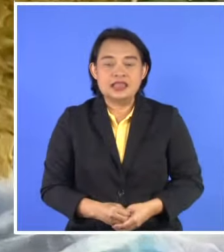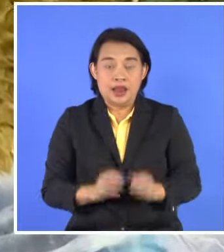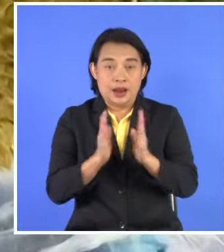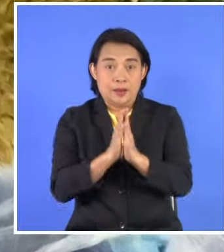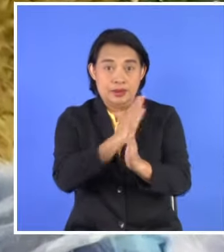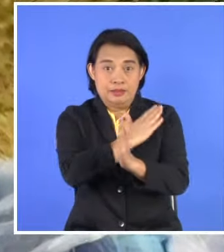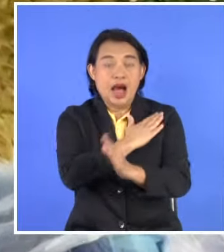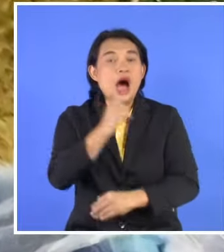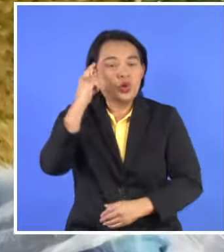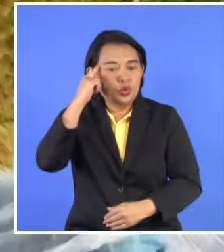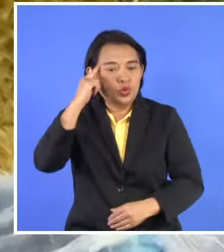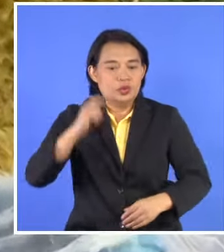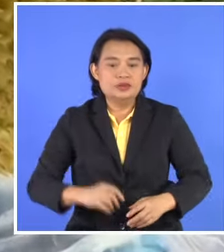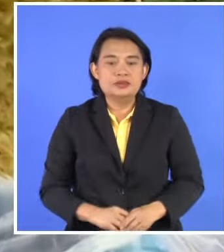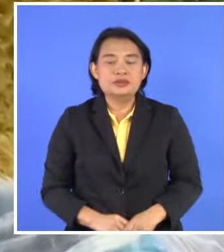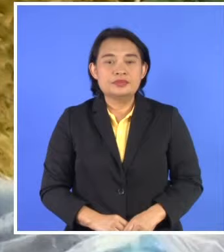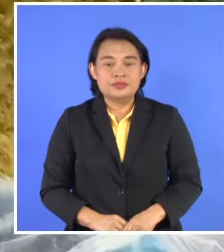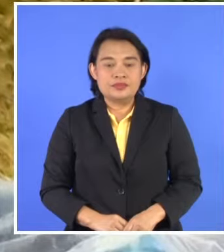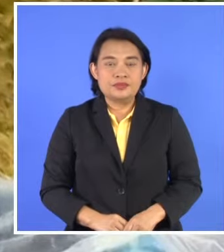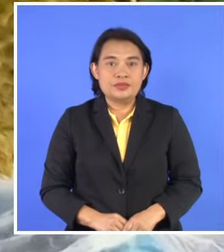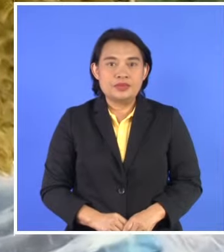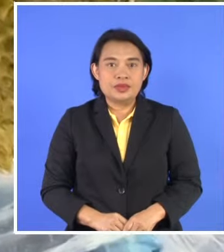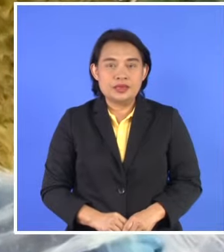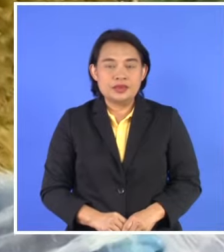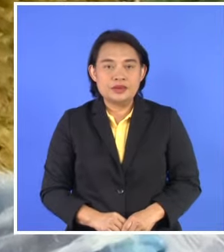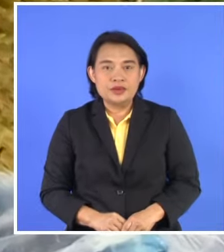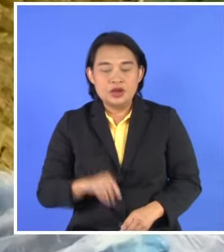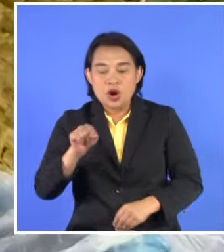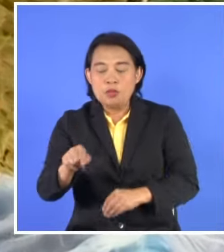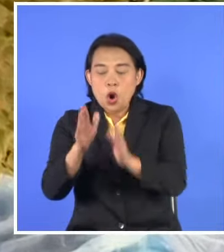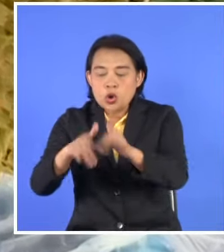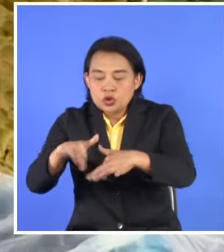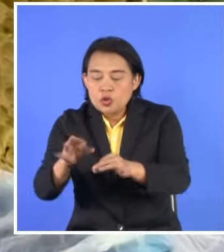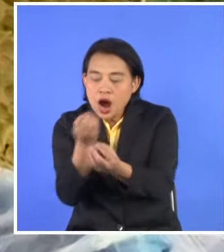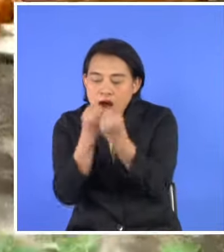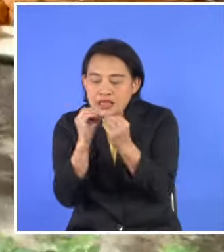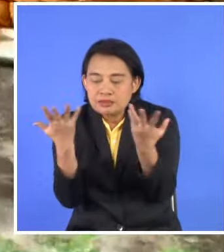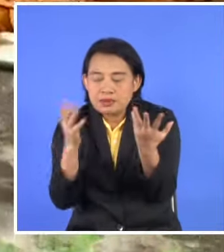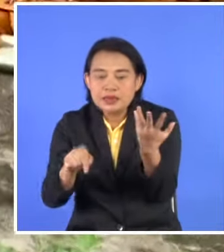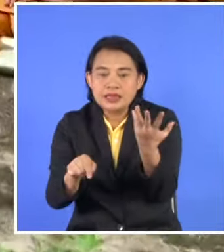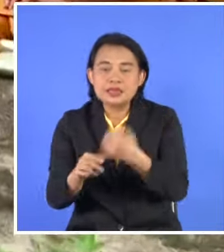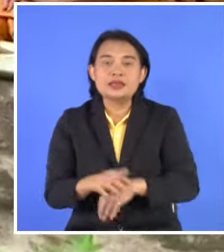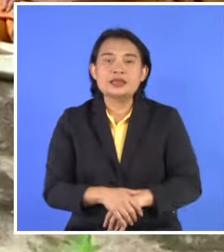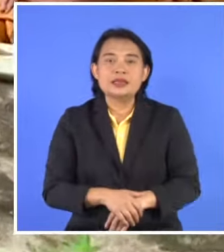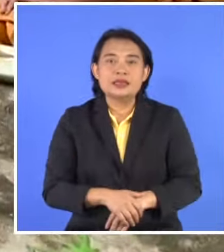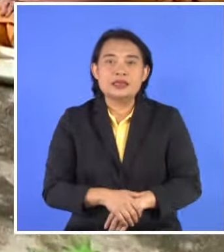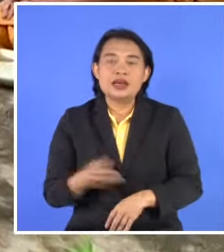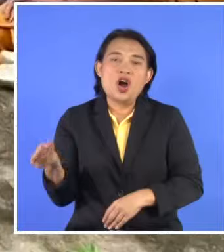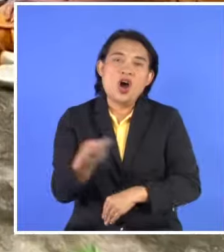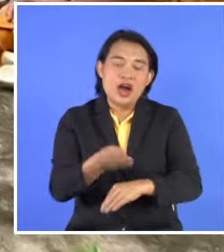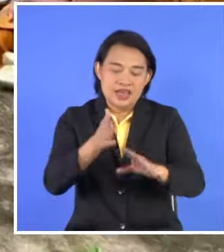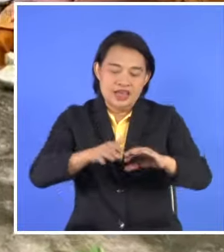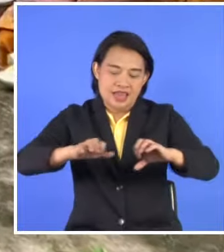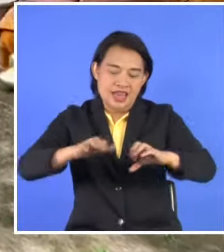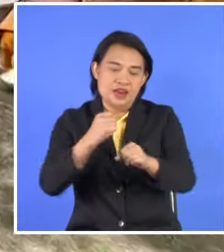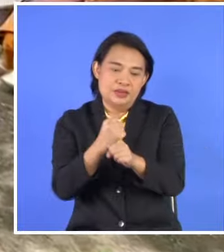ไงนะครับพอเ่อญาติโยมไม่ฉันเอ้ยไม่ใช่ญาติโยมไม่กินไม่ฉันนะครับก็มาแกะมาทุบๆ